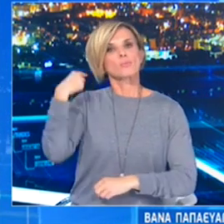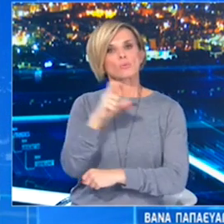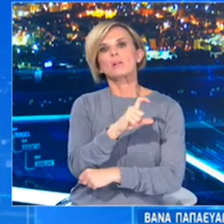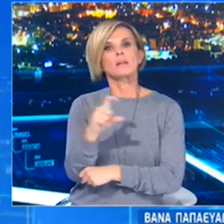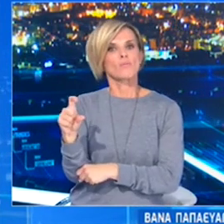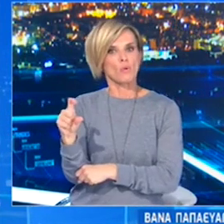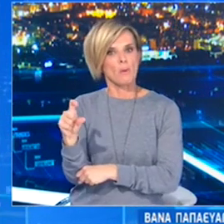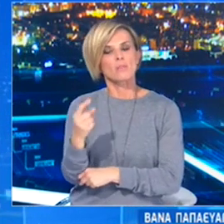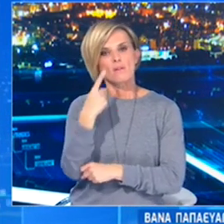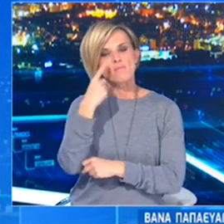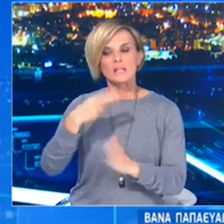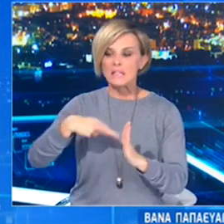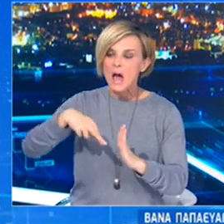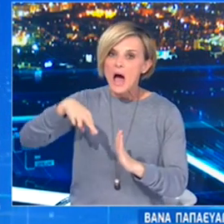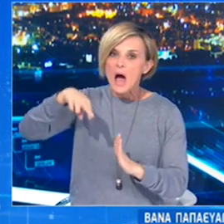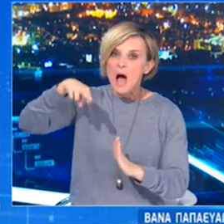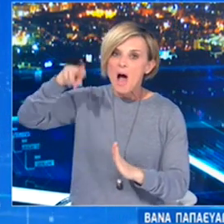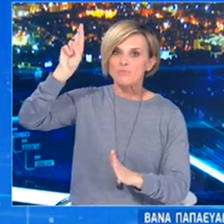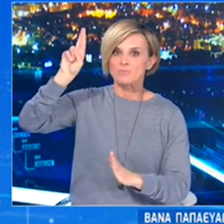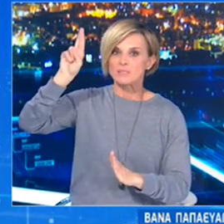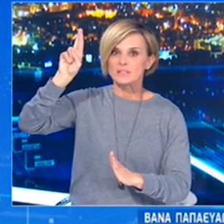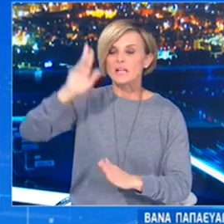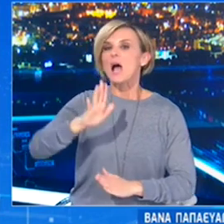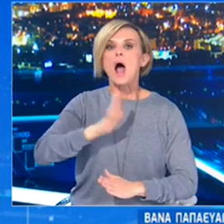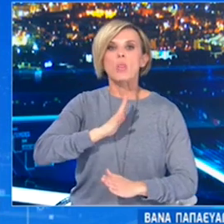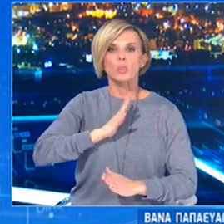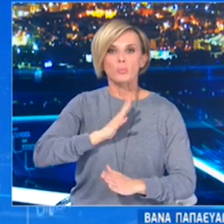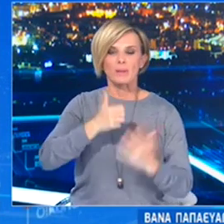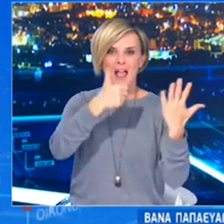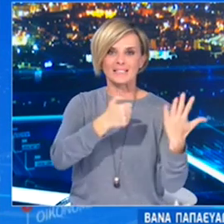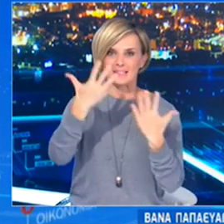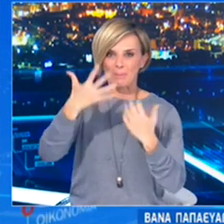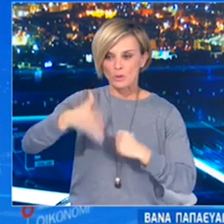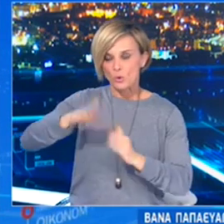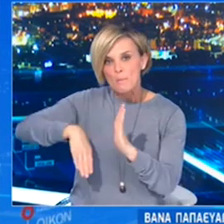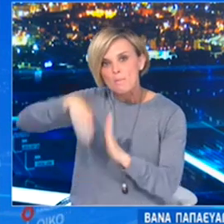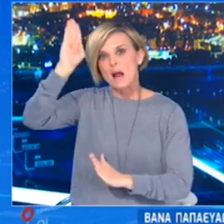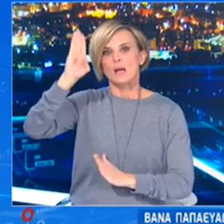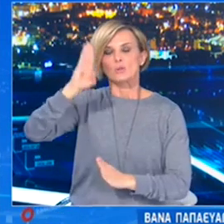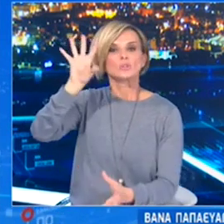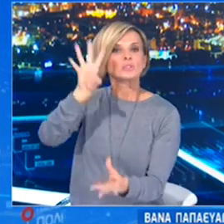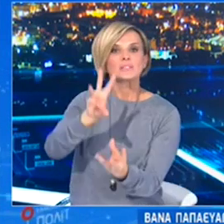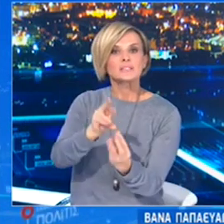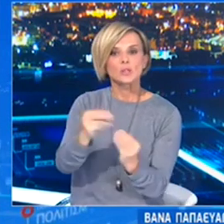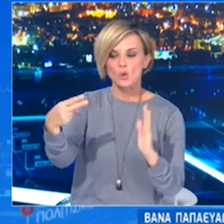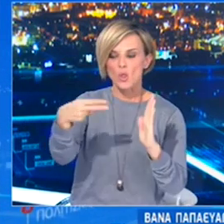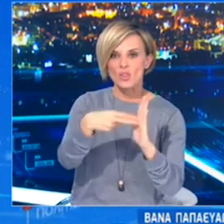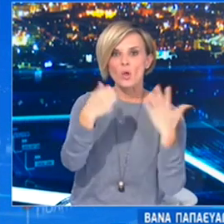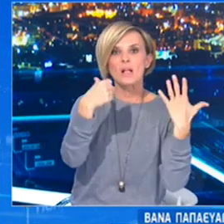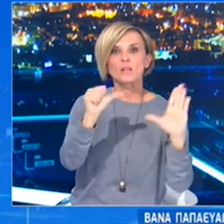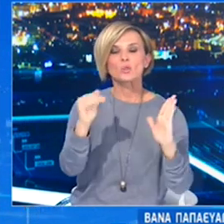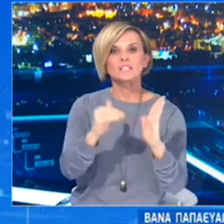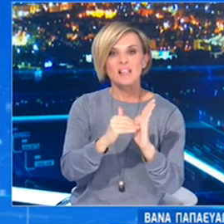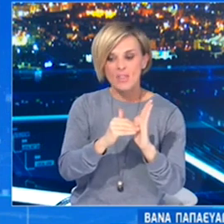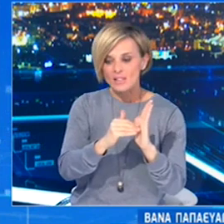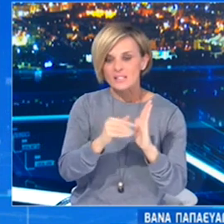αύξηση του μεηδίου των ανθρώπων που είναι άνω των 65 και είχαμε συνολικά 2.600 κρούσματα στην ηλικιακή αυτή ομάδα.